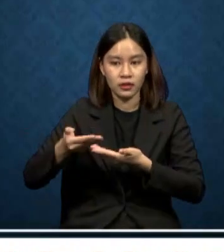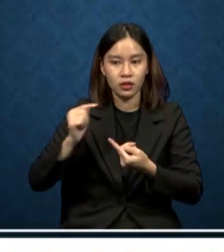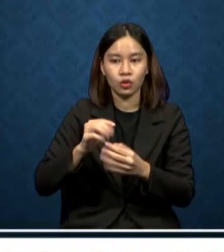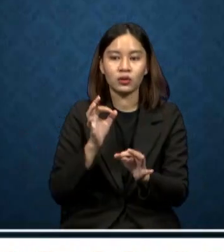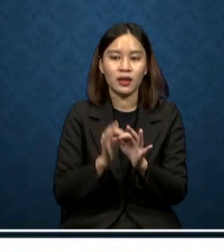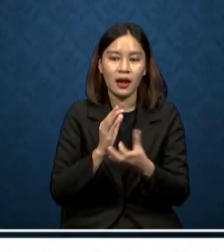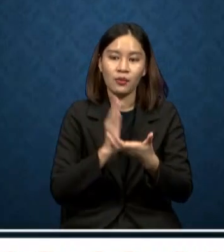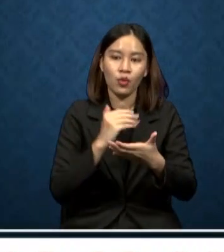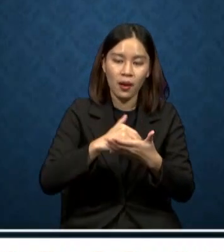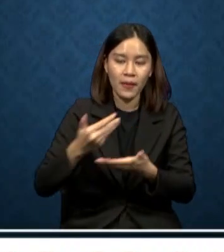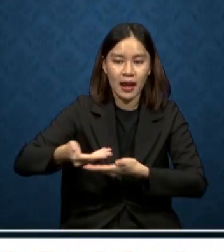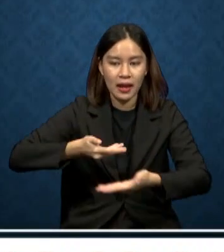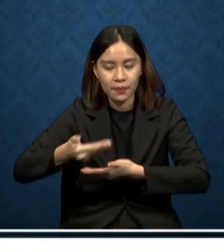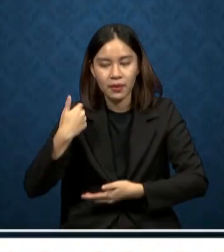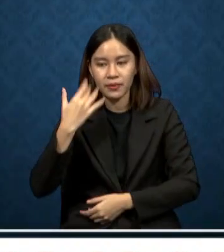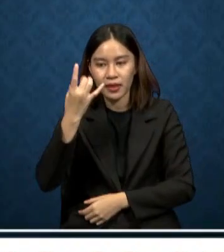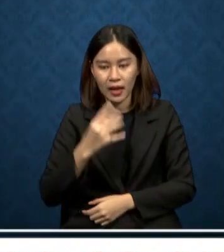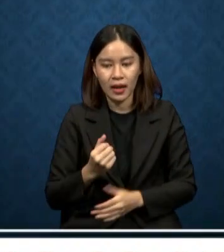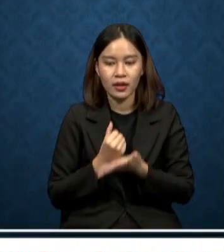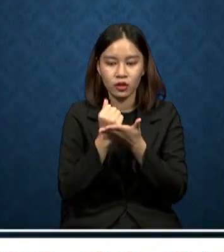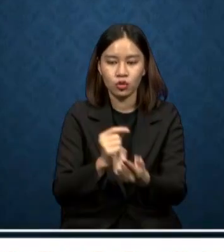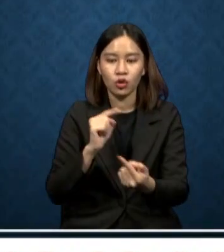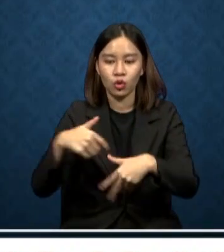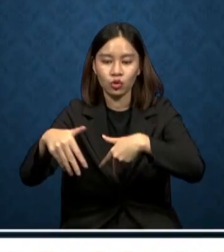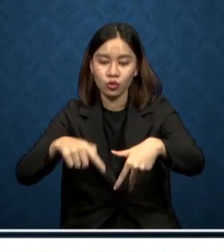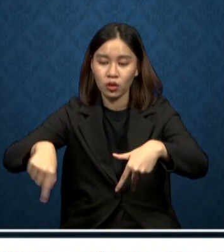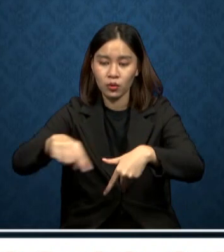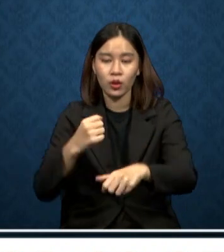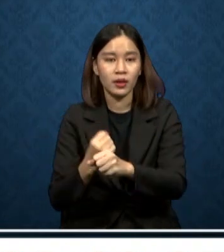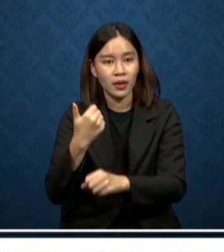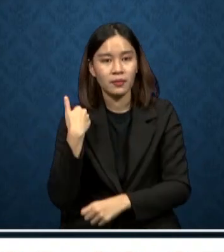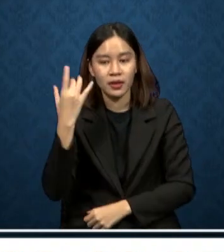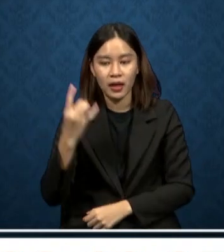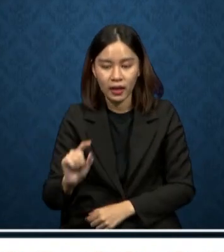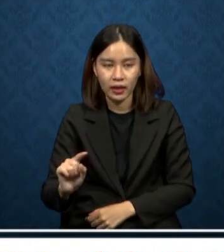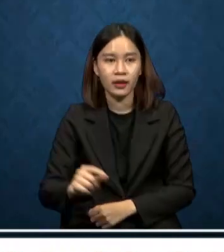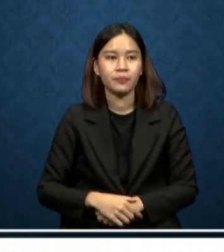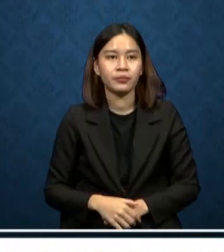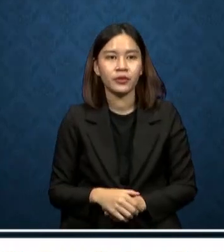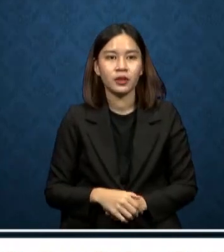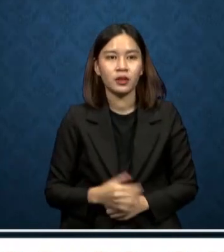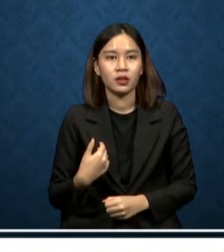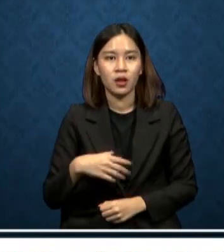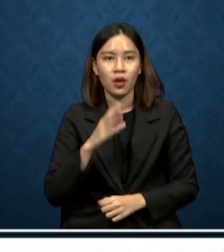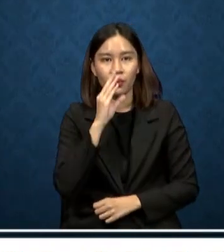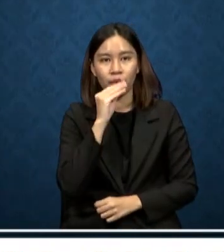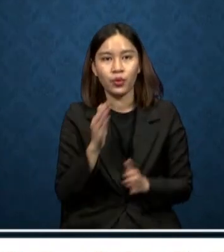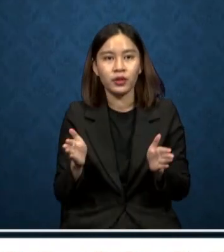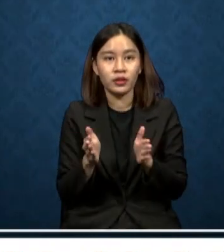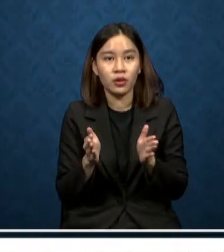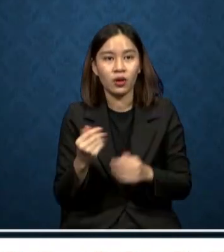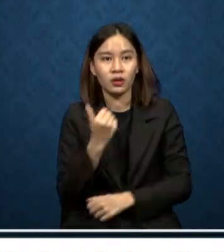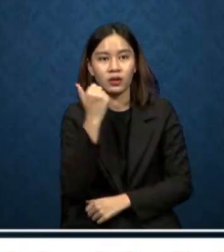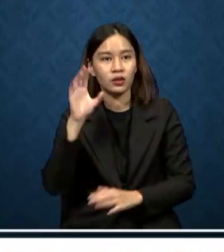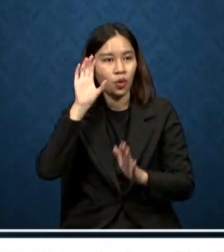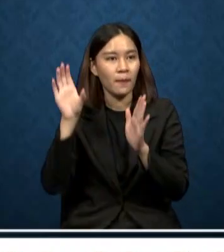40แกเปลยว่มีอะไรที่ช่วยเหลือ พี่น้วสาคจเพื่สัคมได้บ้างก็เป็ ผมขอเก่าย่ๆเทานี้เองนะครับส่น au theatre